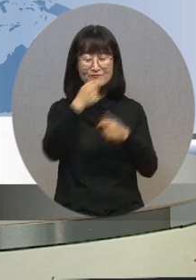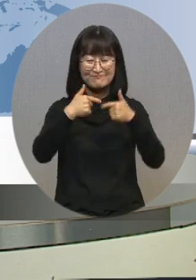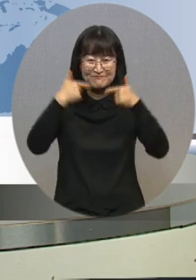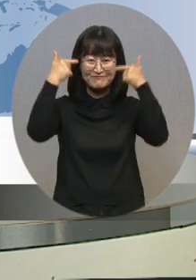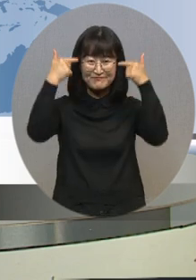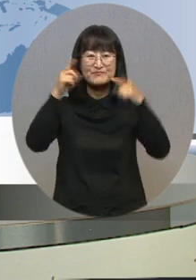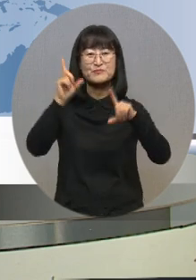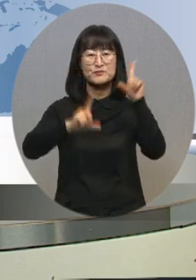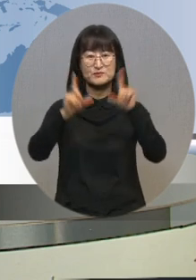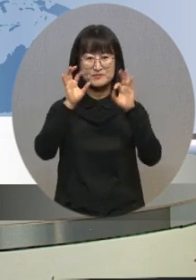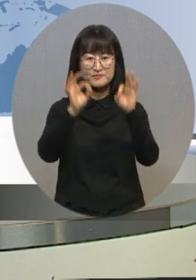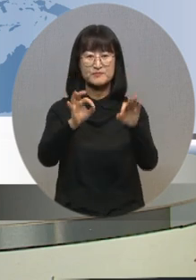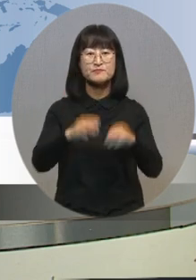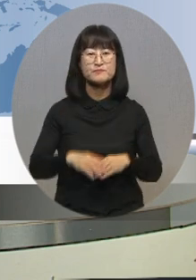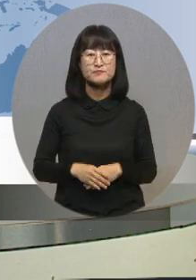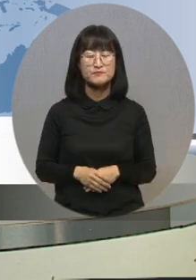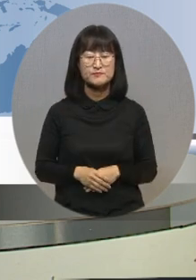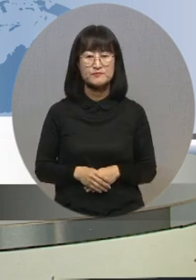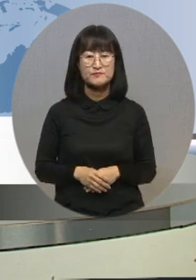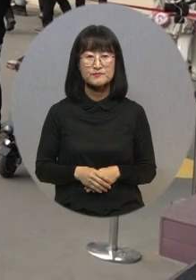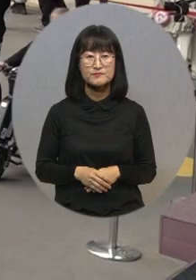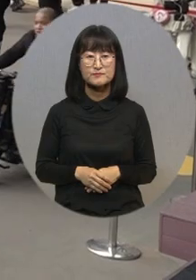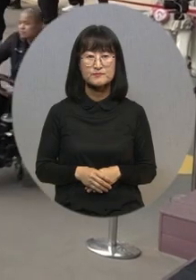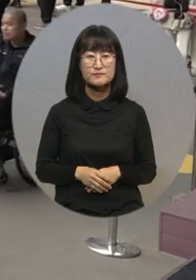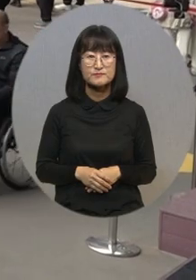현장 소식 담아왔습니다.